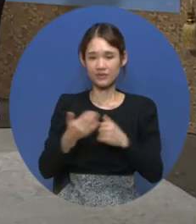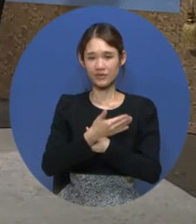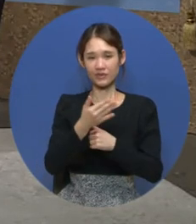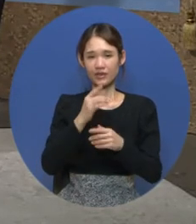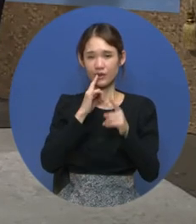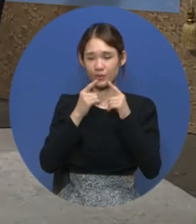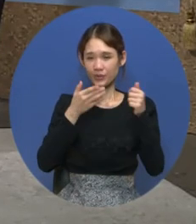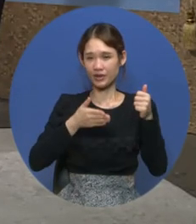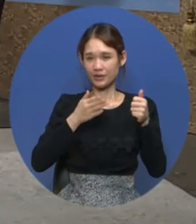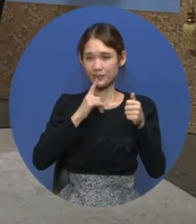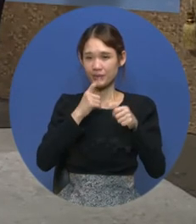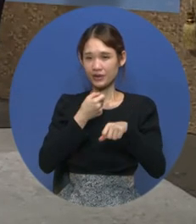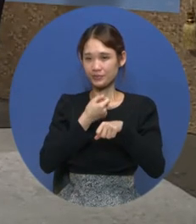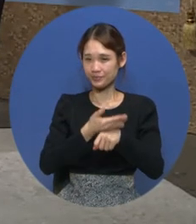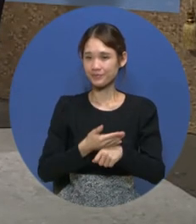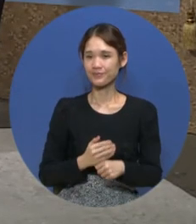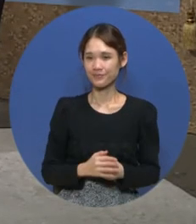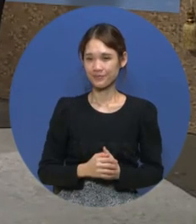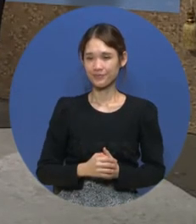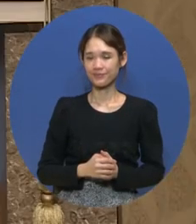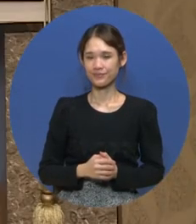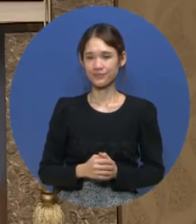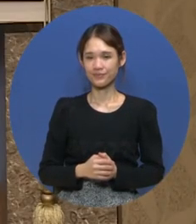분들께 한 말씀 해주시죠